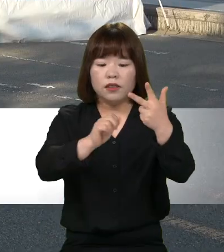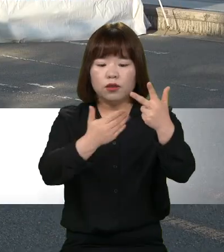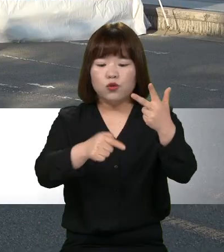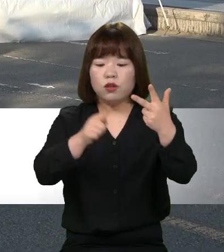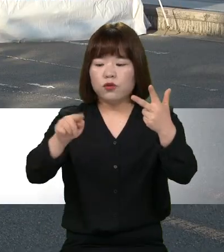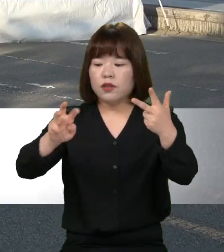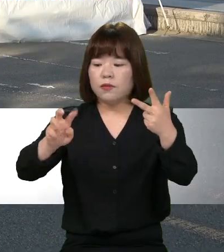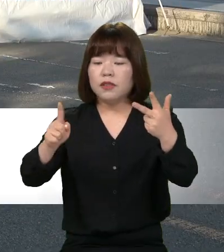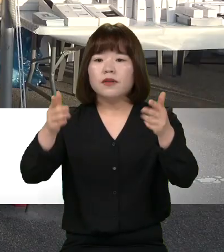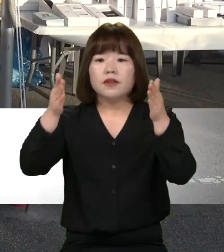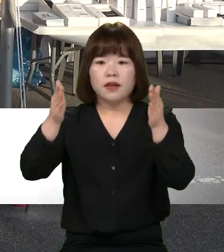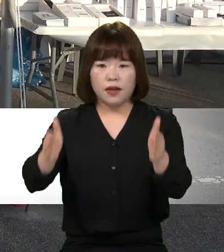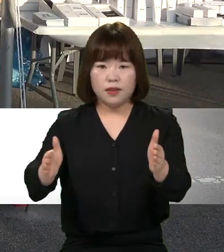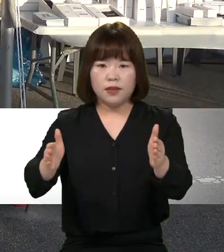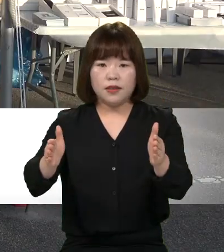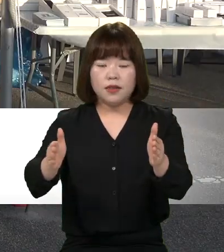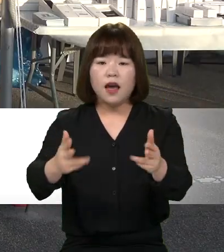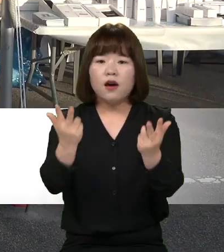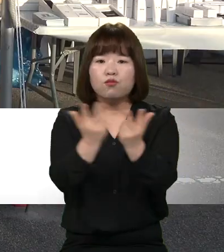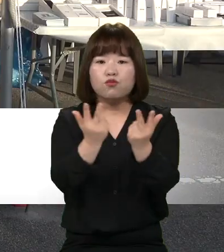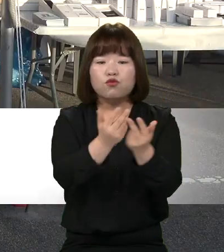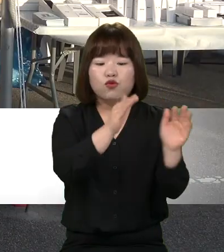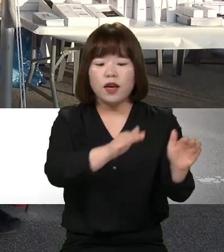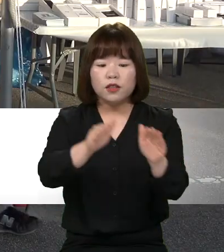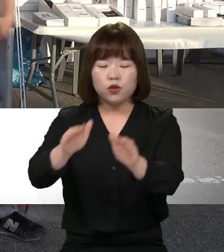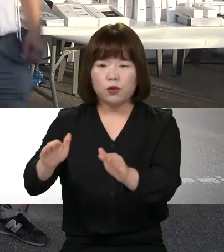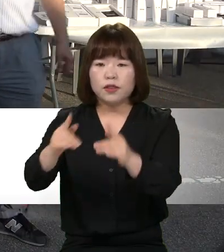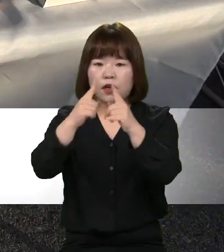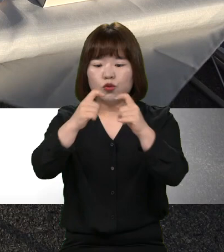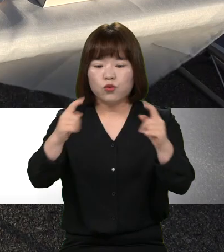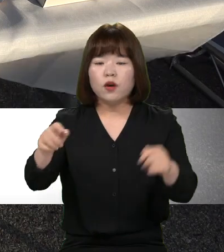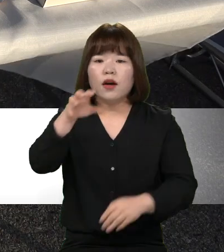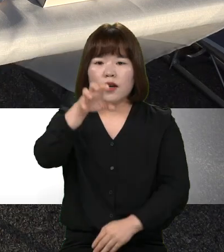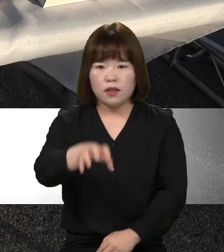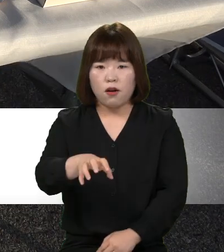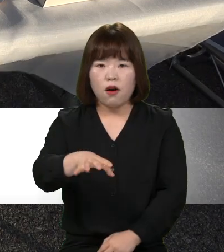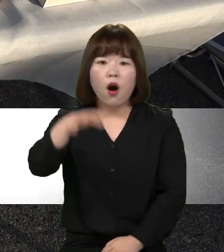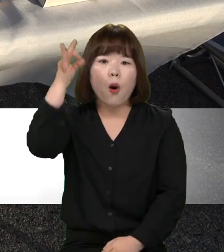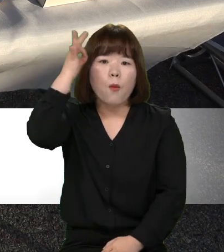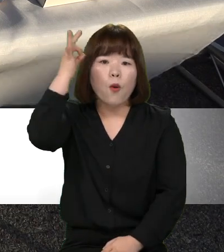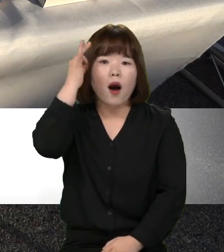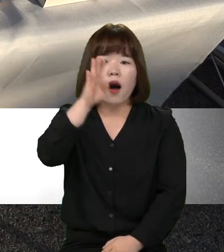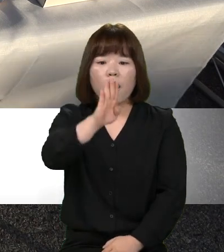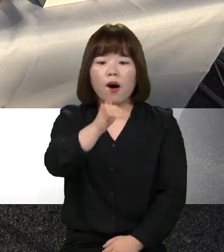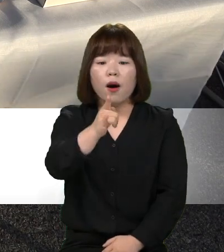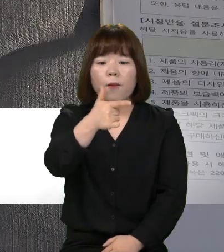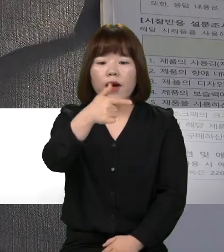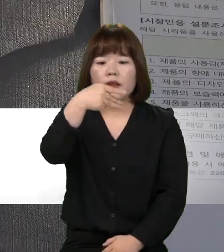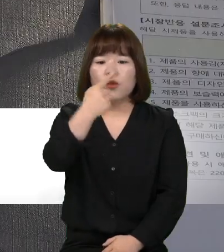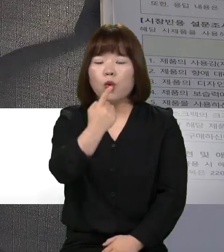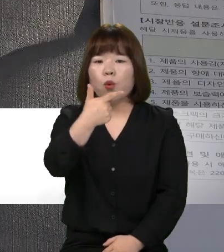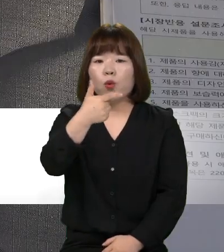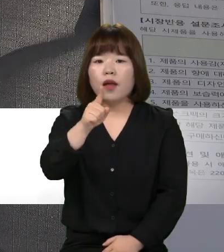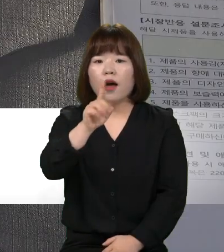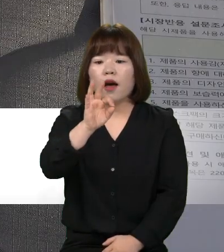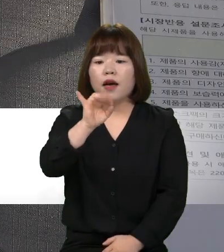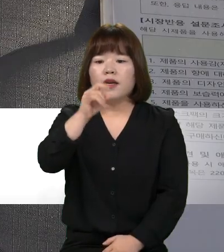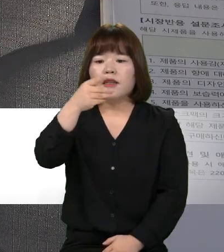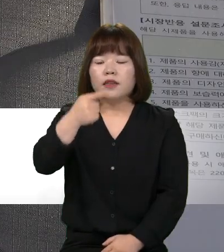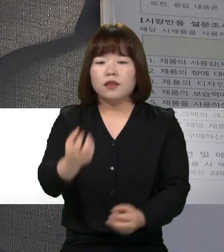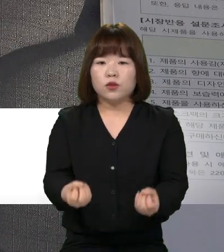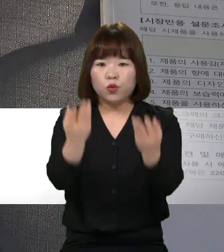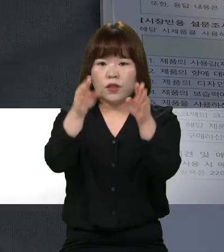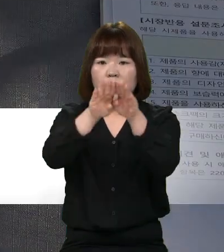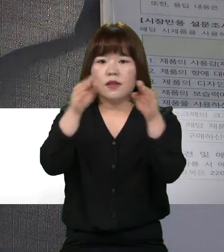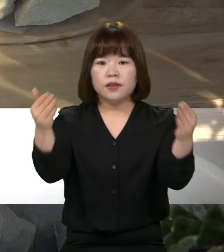지난 7월 29일부터 31일까지 3일간 영일대해수욕장 해상 누각 일원에서 포항 벤토나이트 축제가